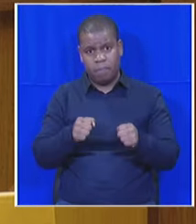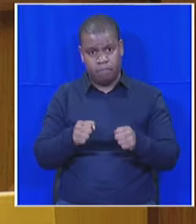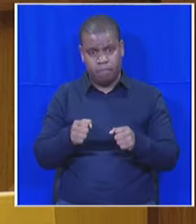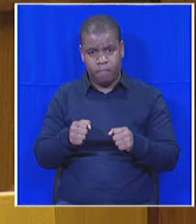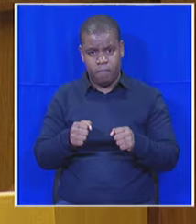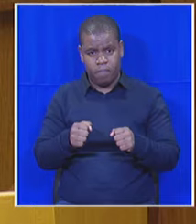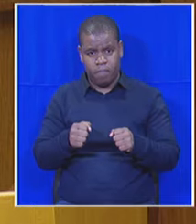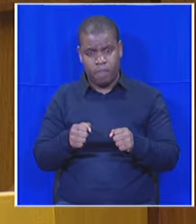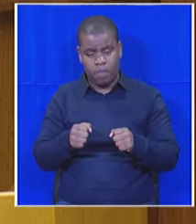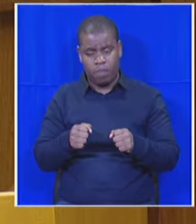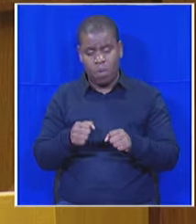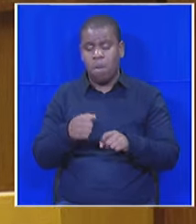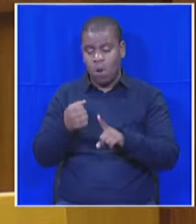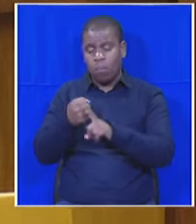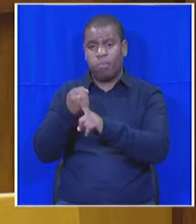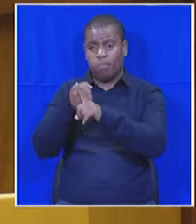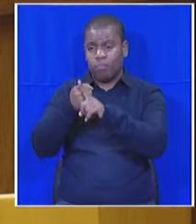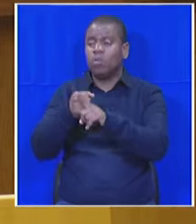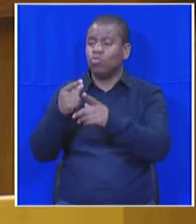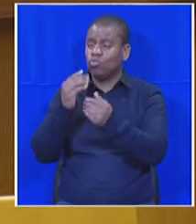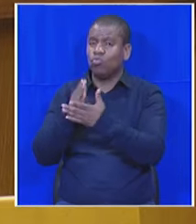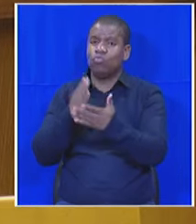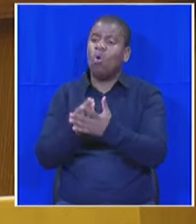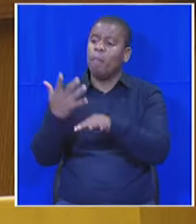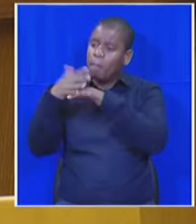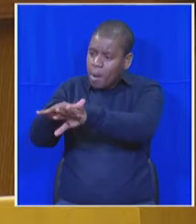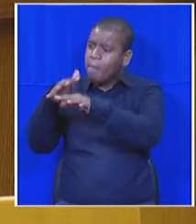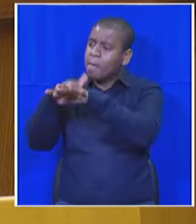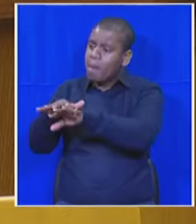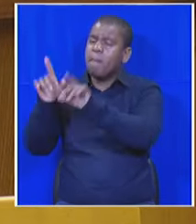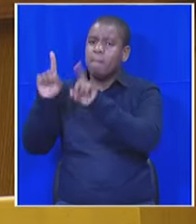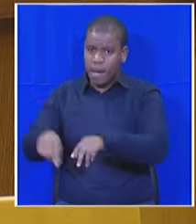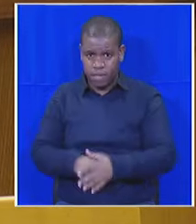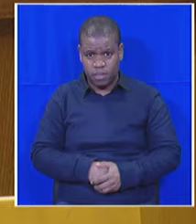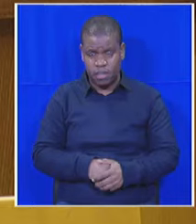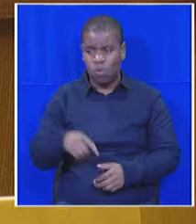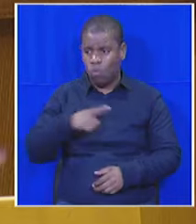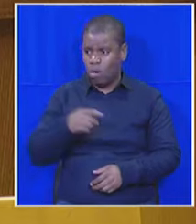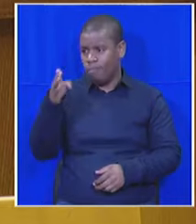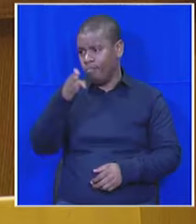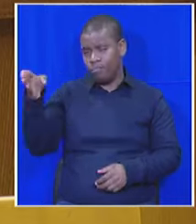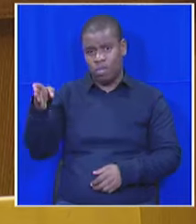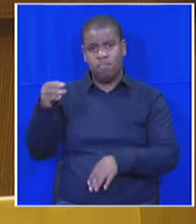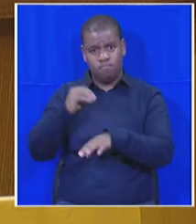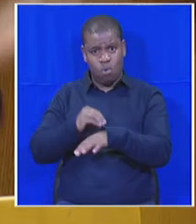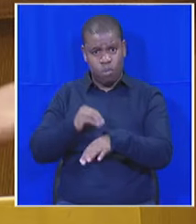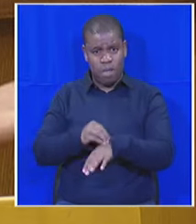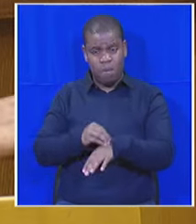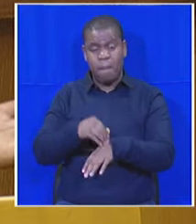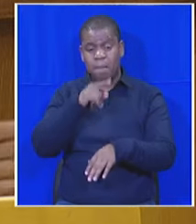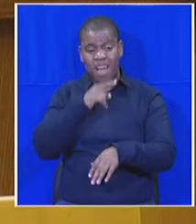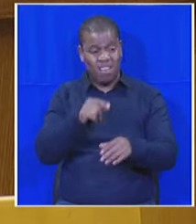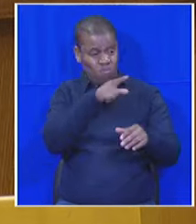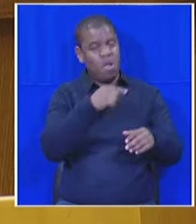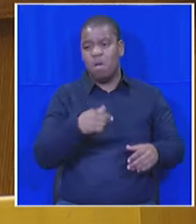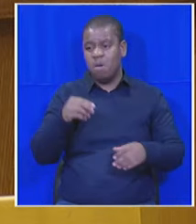abamnyama kuba kaloku bona bahlele eBishop's Court nakwezi ndawo zimnandi eConstantia. Sithi ke ngoku kulula kuba